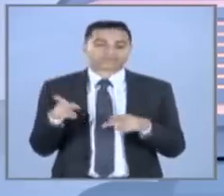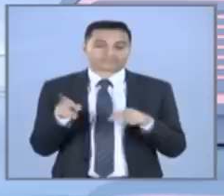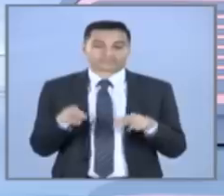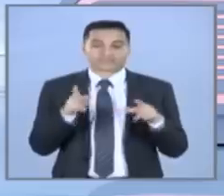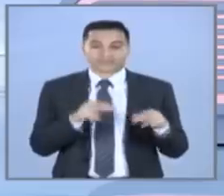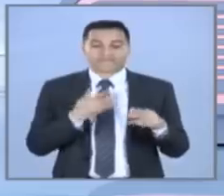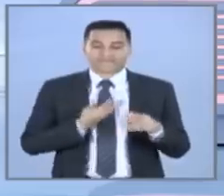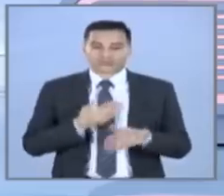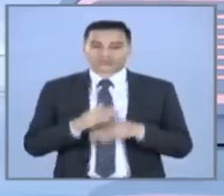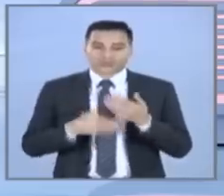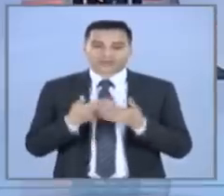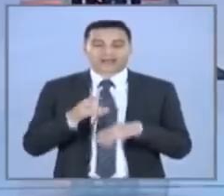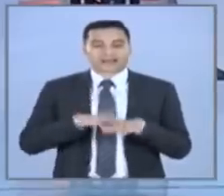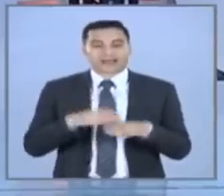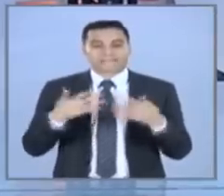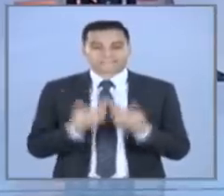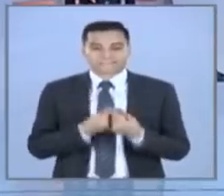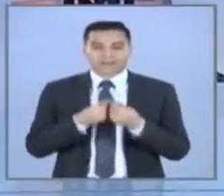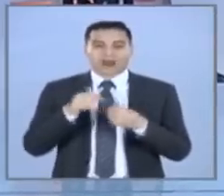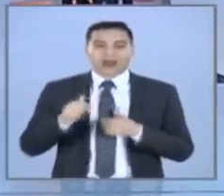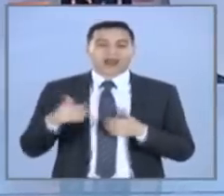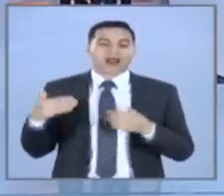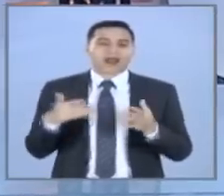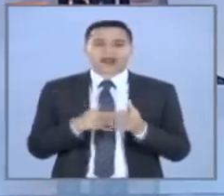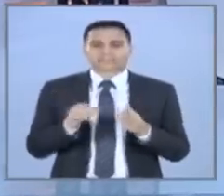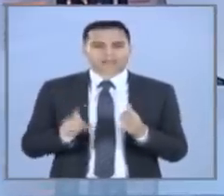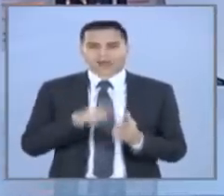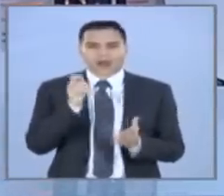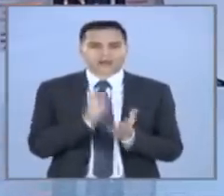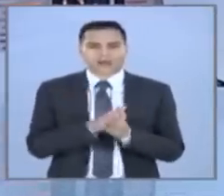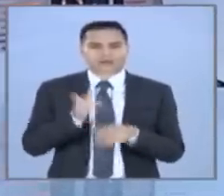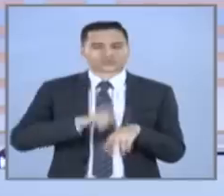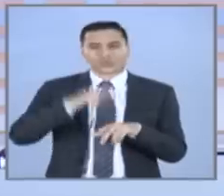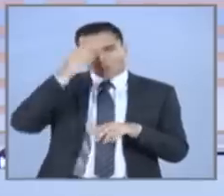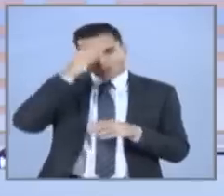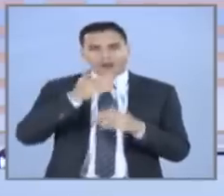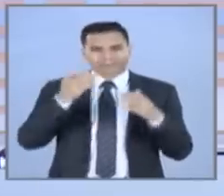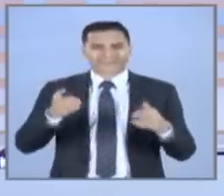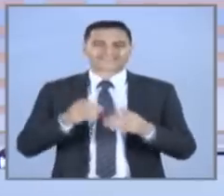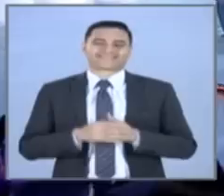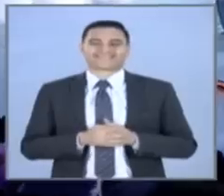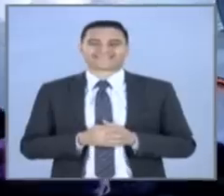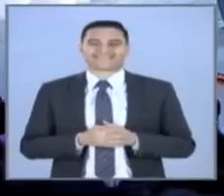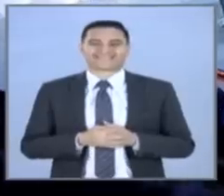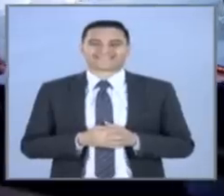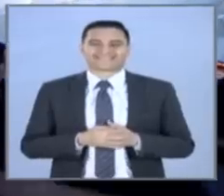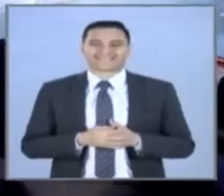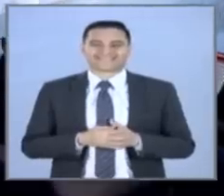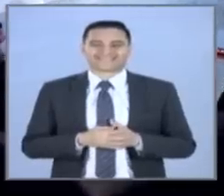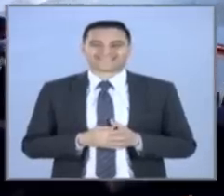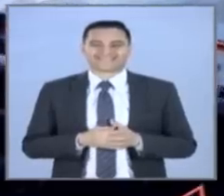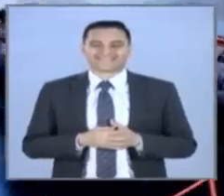نشوف، هنخرج فاصل وهنرجع مرة تانية مع آخر فقرة، فقرة عجلة الحظ والعباقرة.